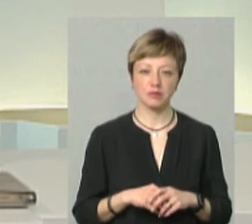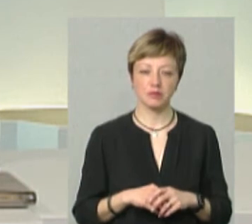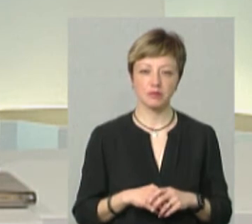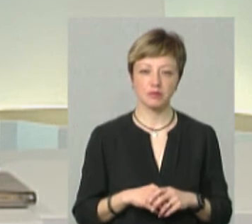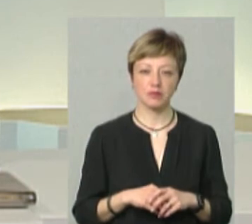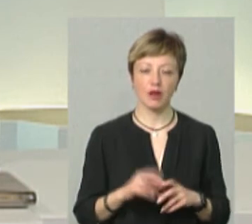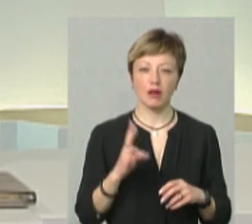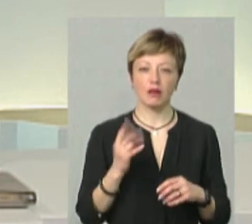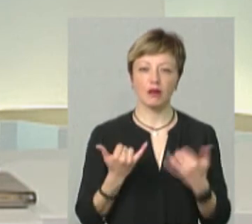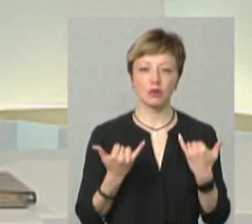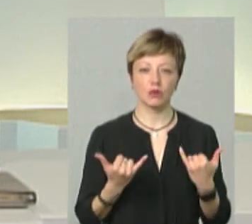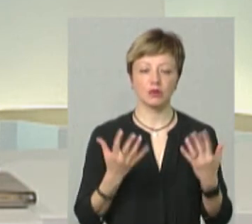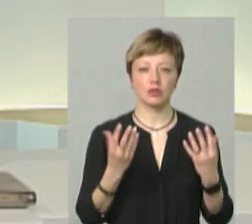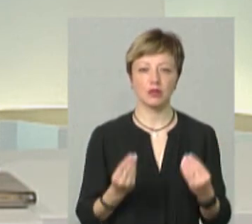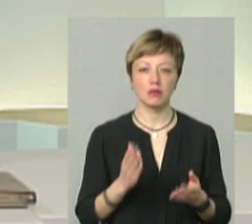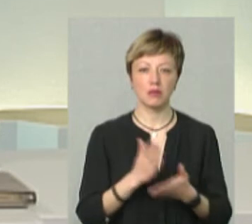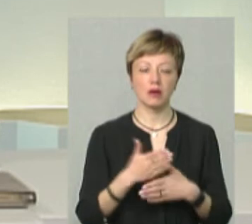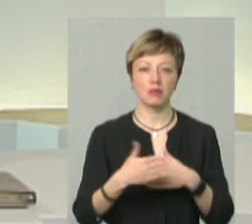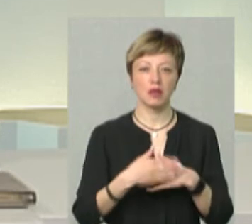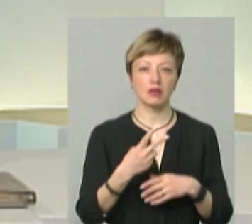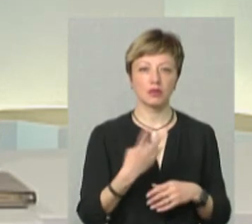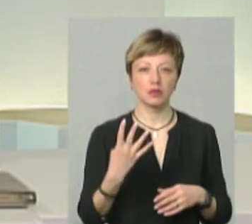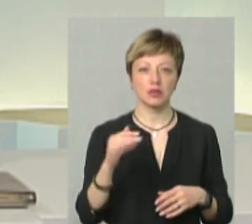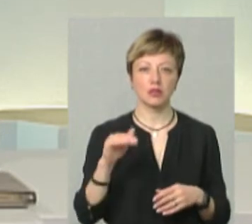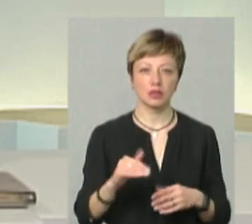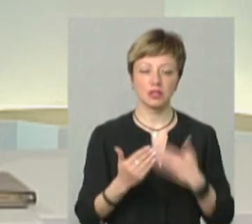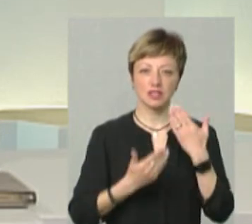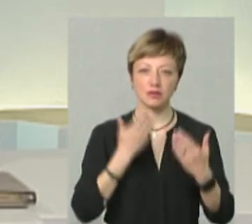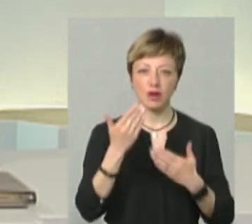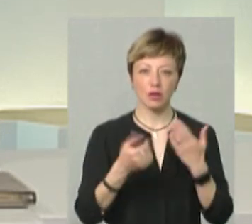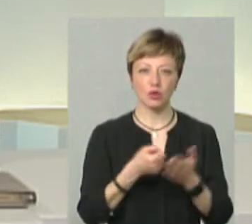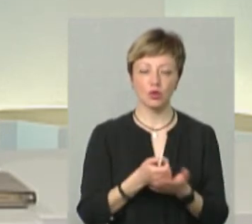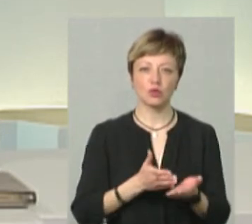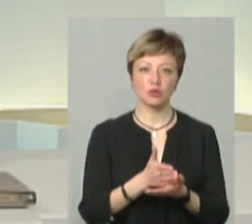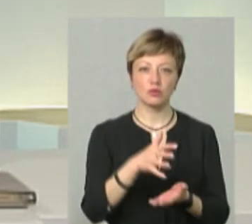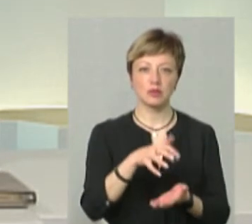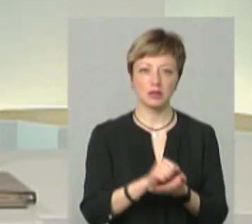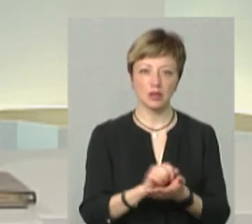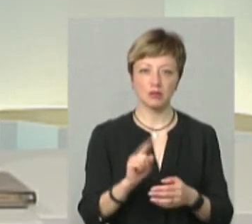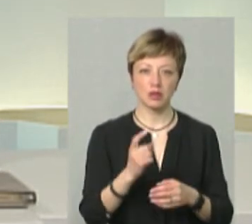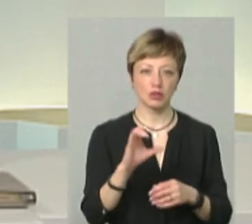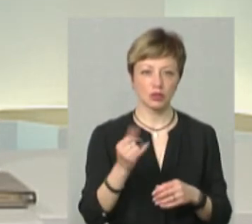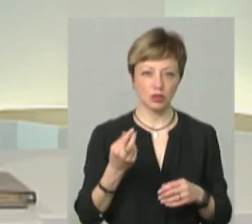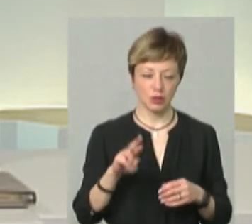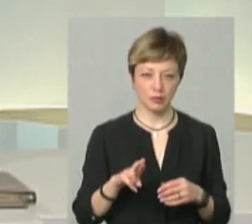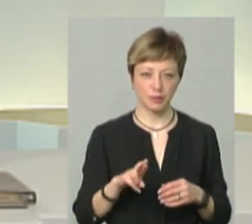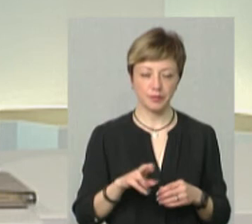на сьогоднішній день маємо близько 24 тисяч звернень до служби зайнятості, ну, з 1 січня.